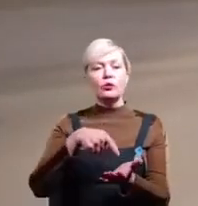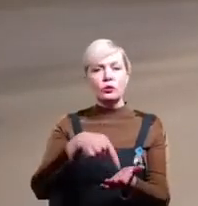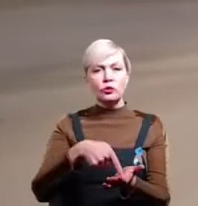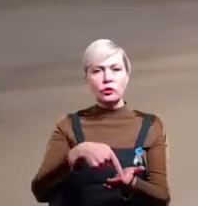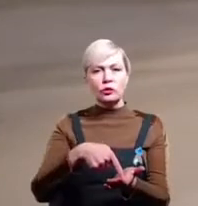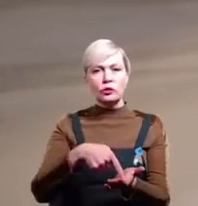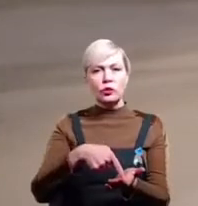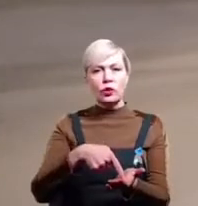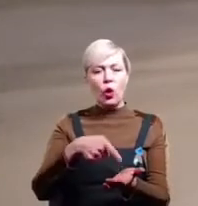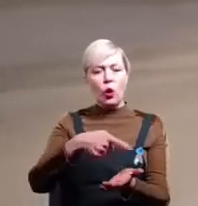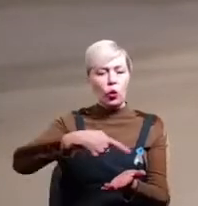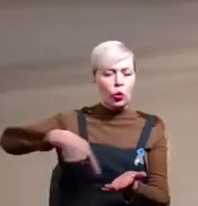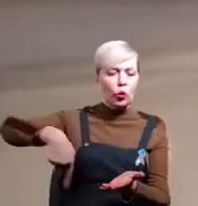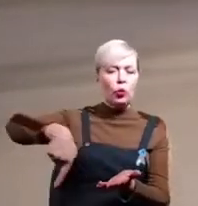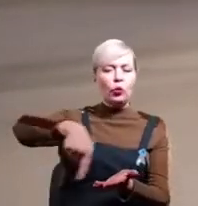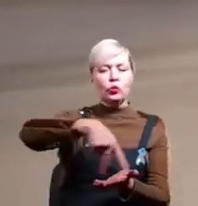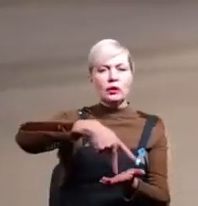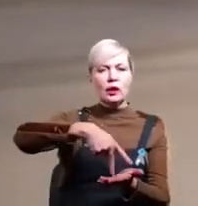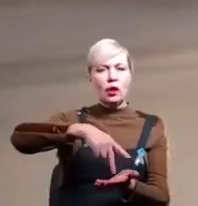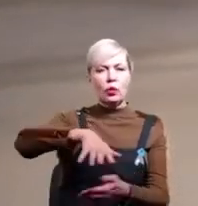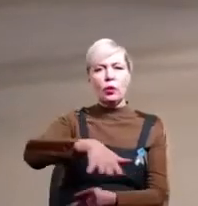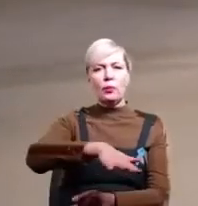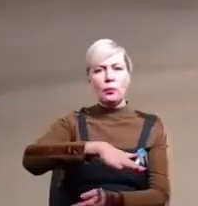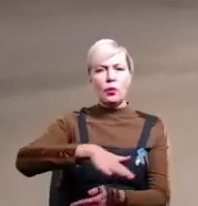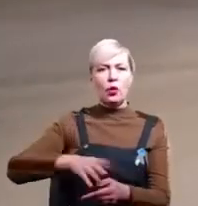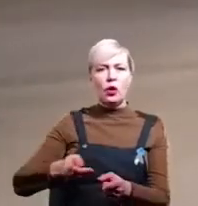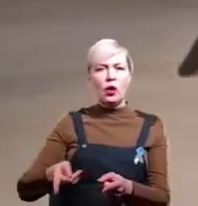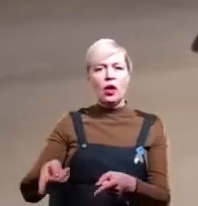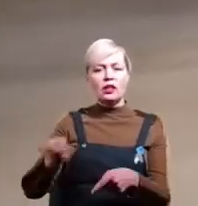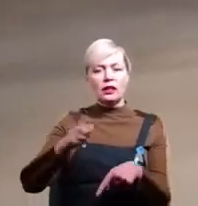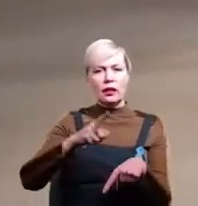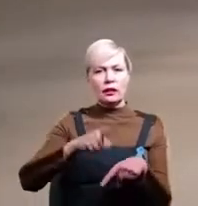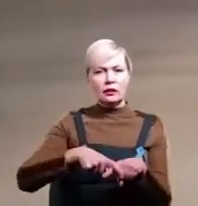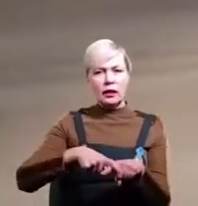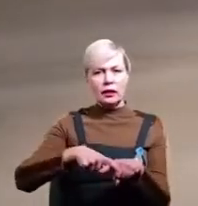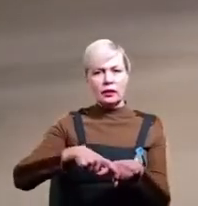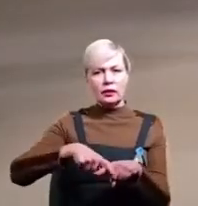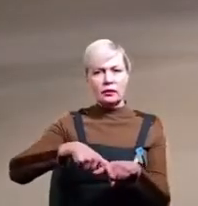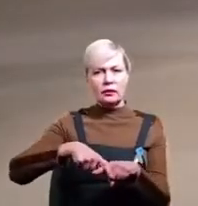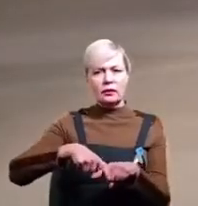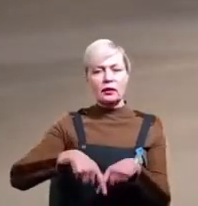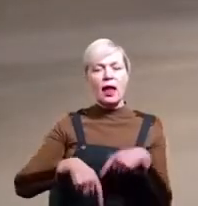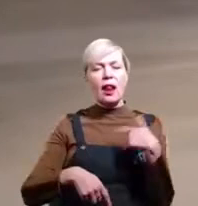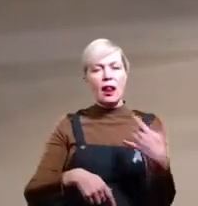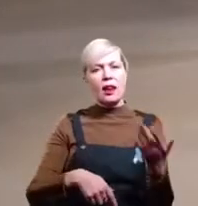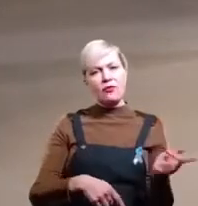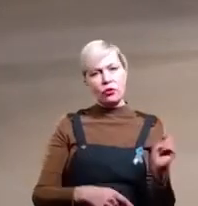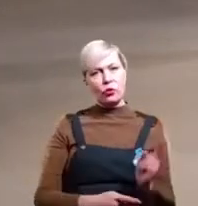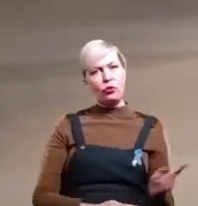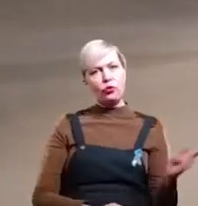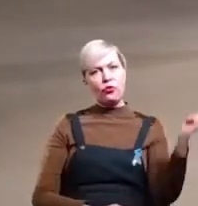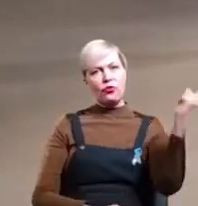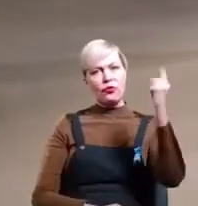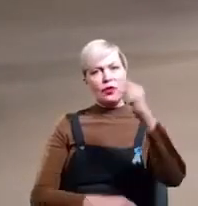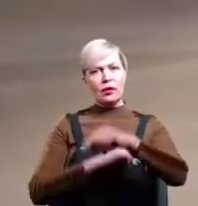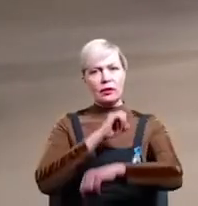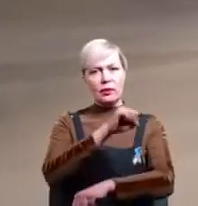полу, шаг накрест, на нее становится, левую руку вверх и до ворот.